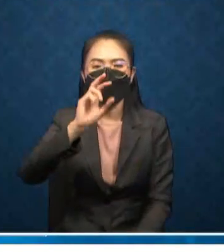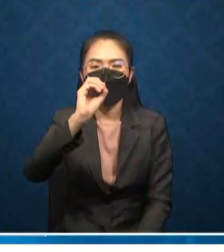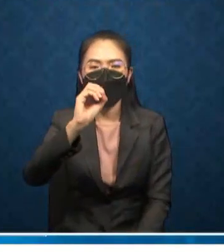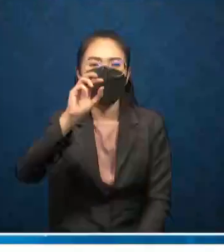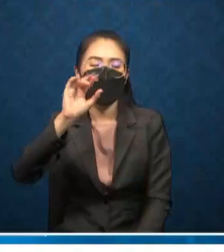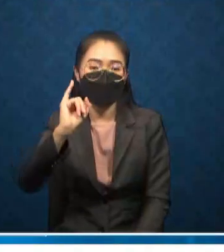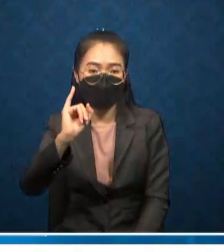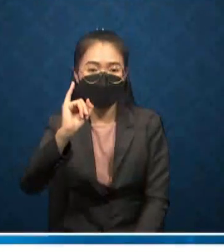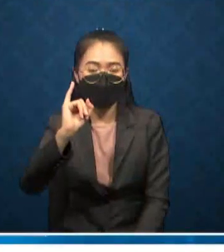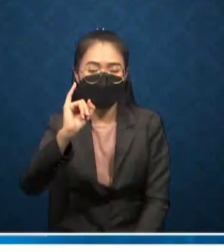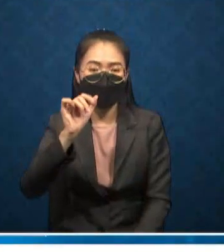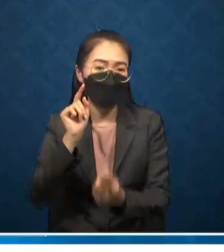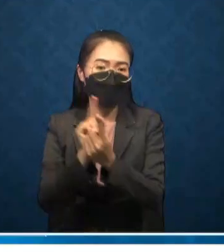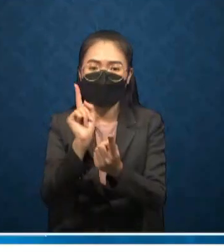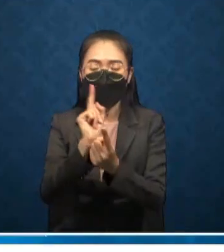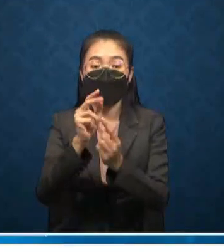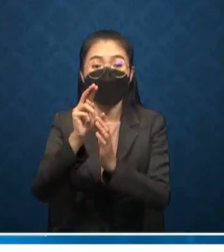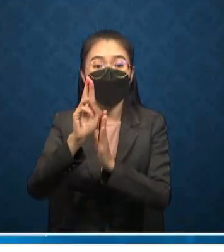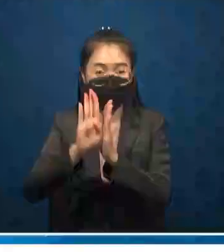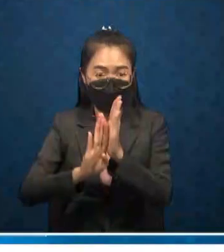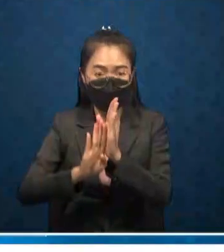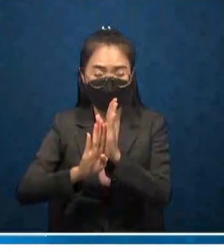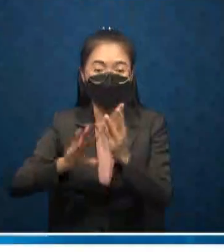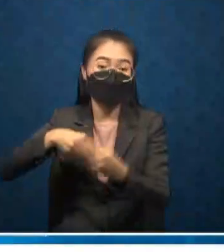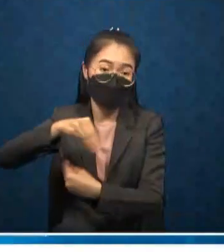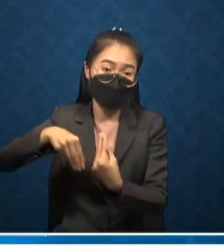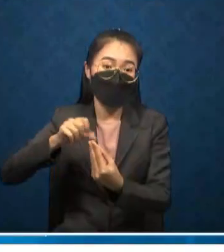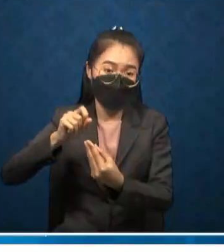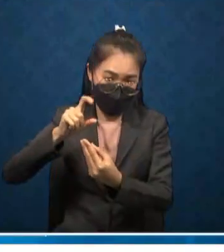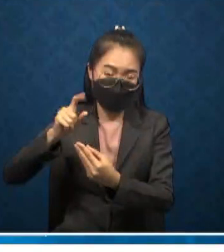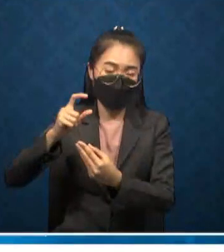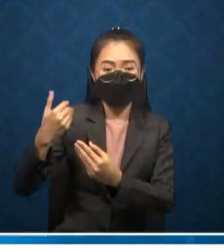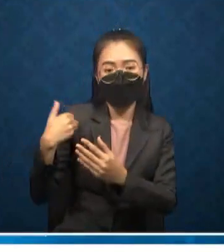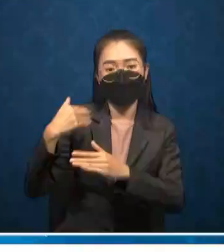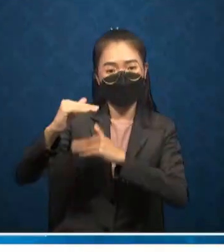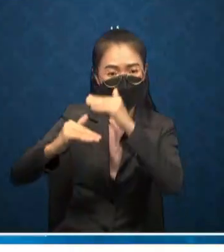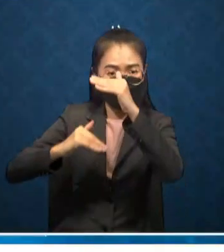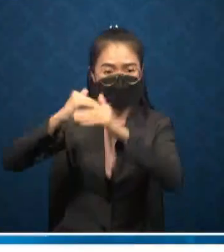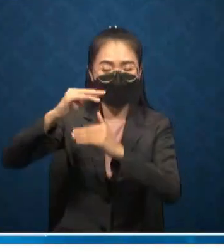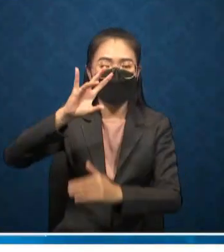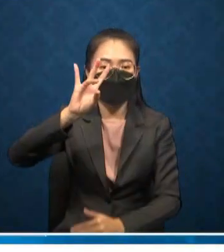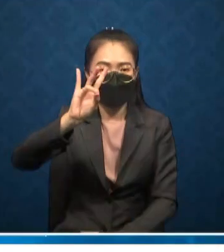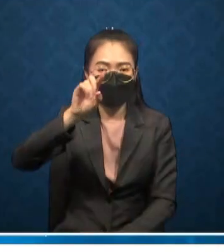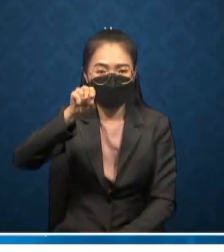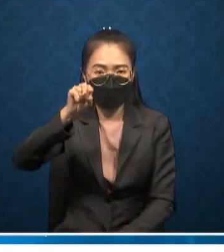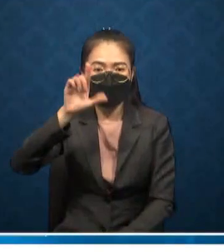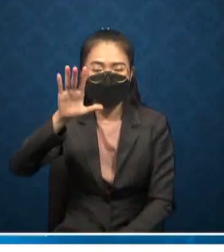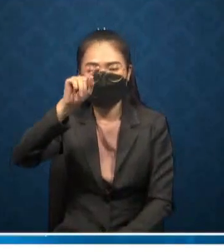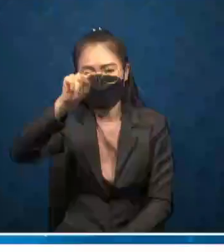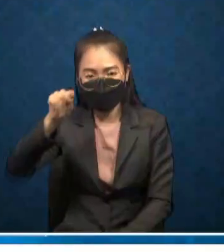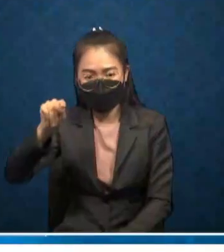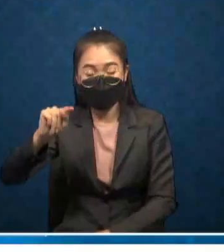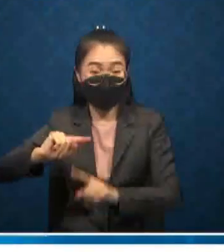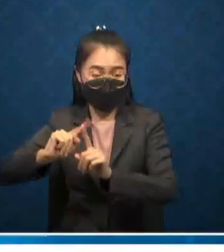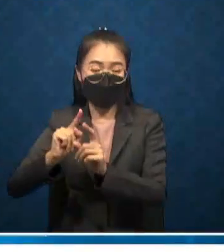นะคะพบว่าระบบเศรษฐกิจฐานรากนั้นเติบโต 7.5เท่าตัวในช่วงโคบิตลด